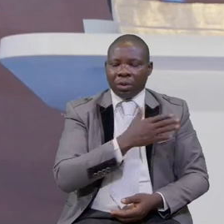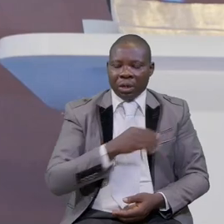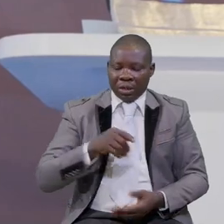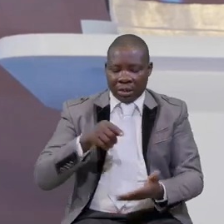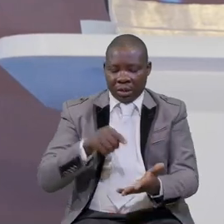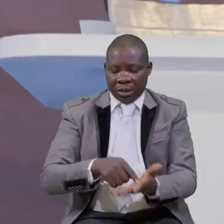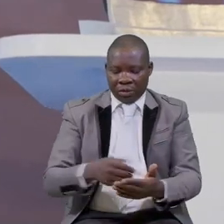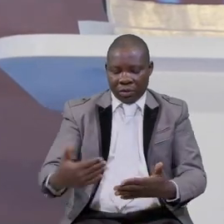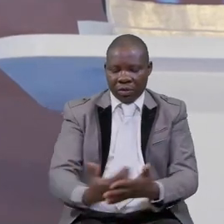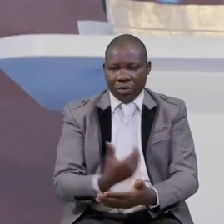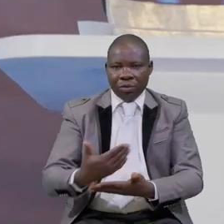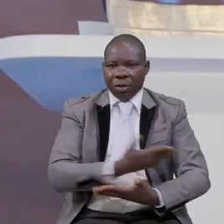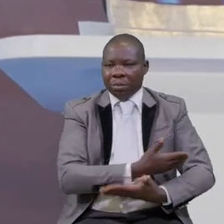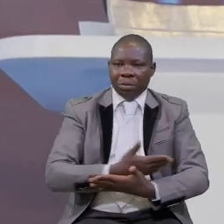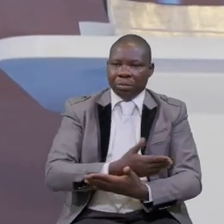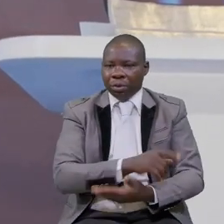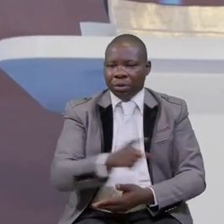toi et ce nouveau bébé,